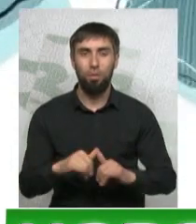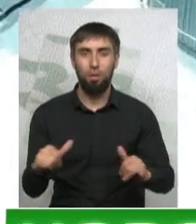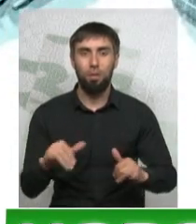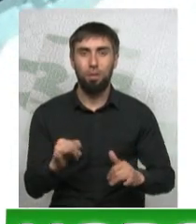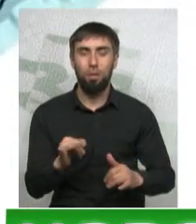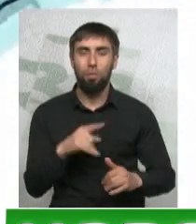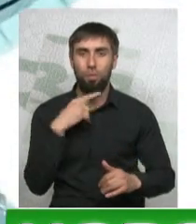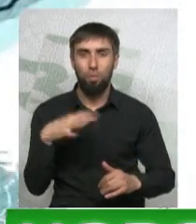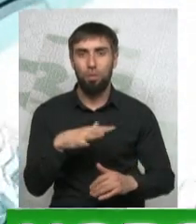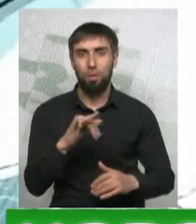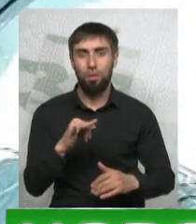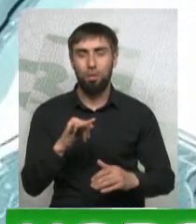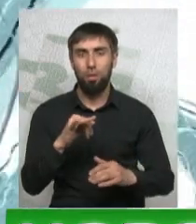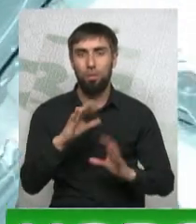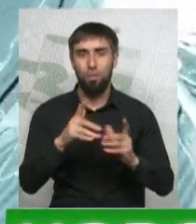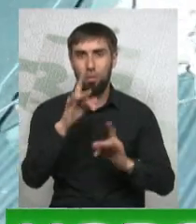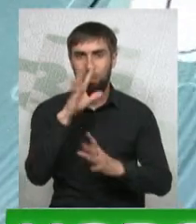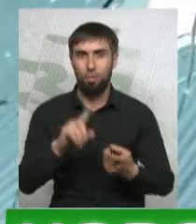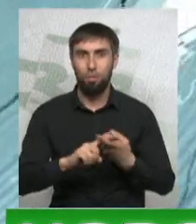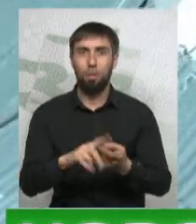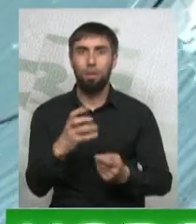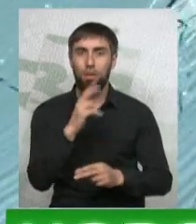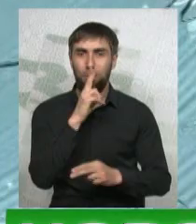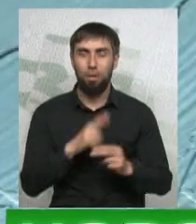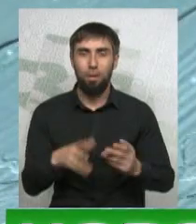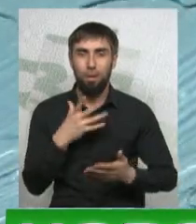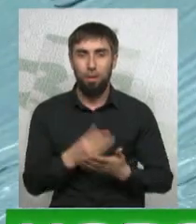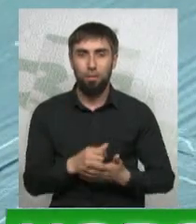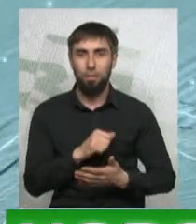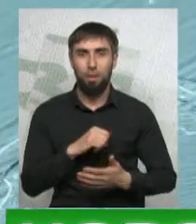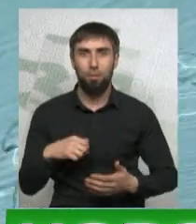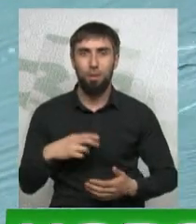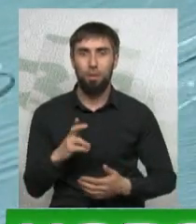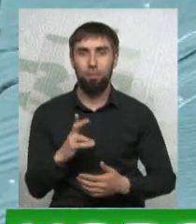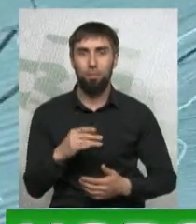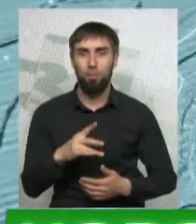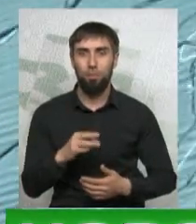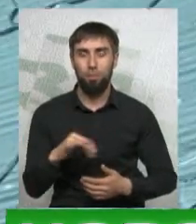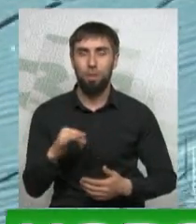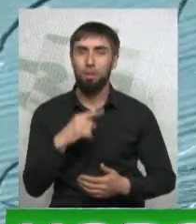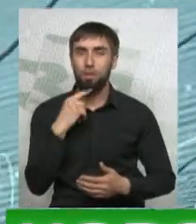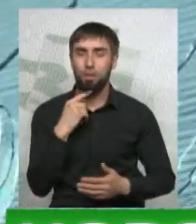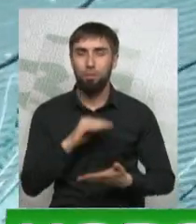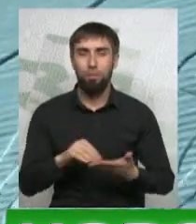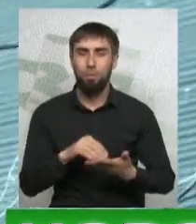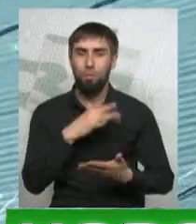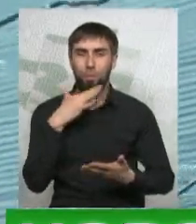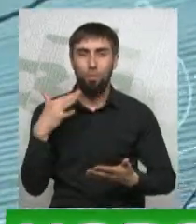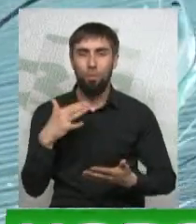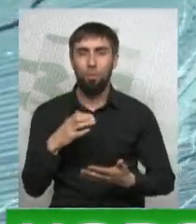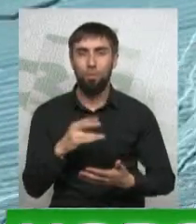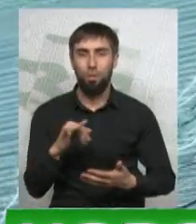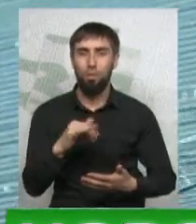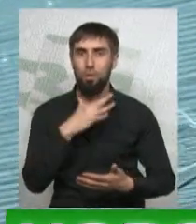общении к русской и мировой культуре не теряя при этом своей самобытности Ингушетия вписала немало славных строк